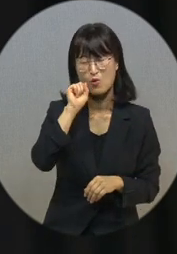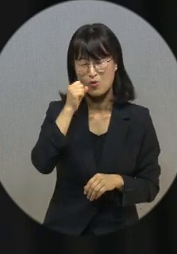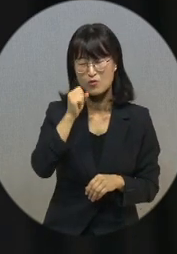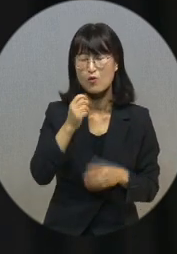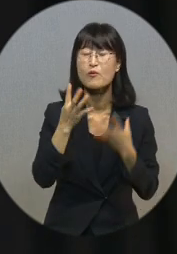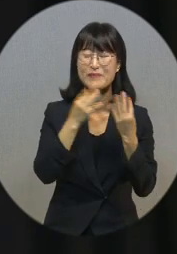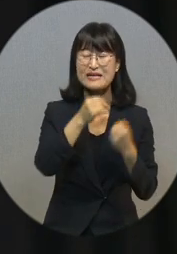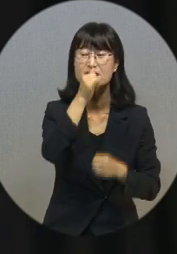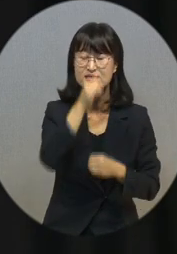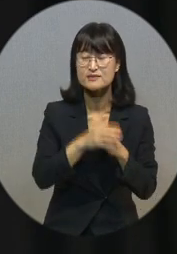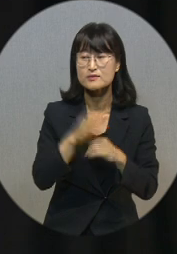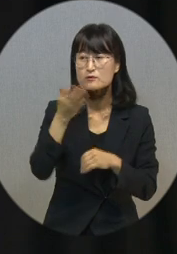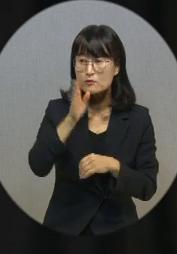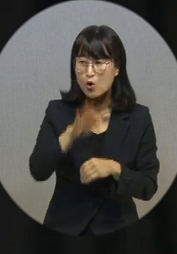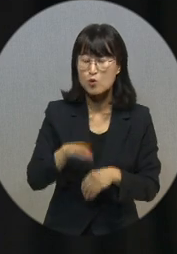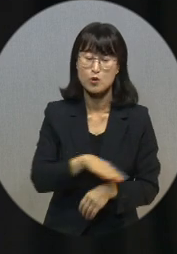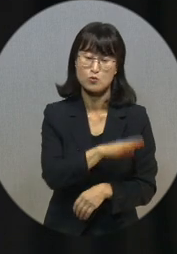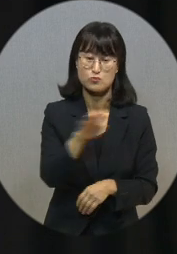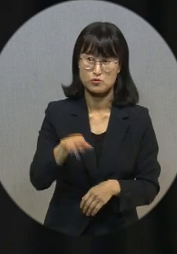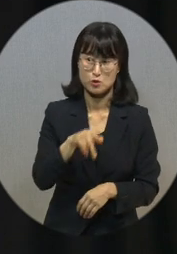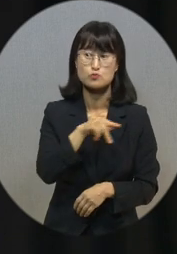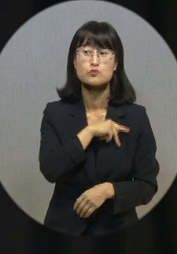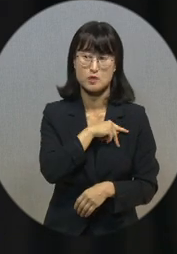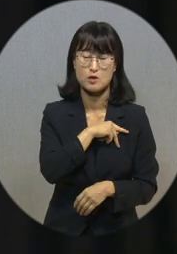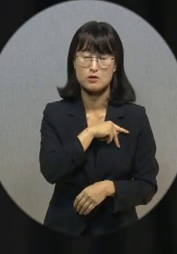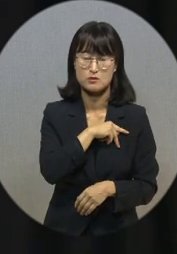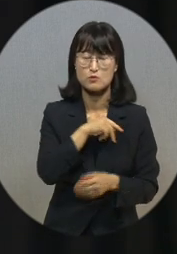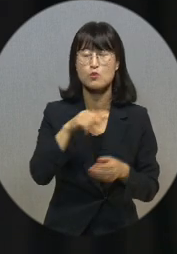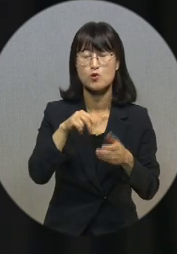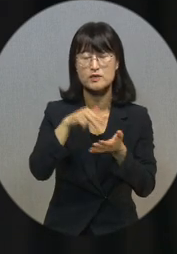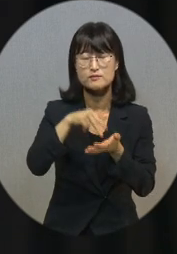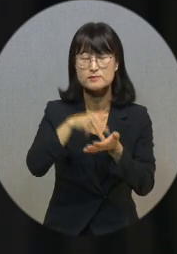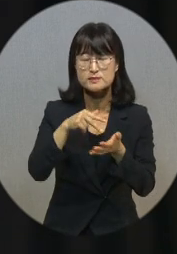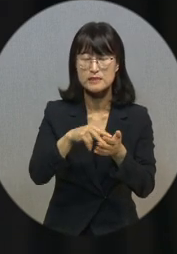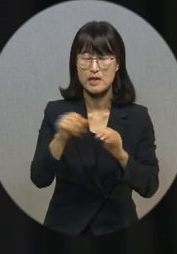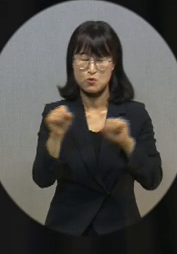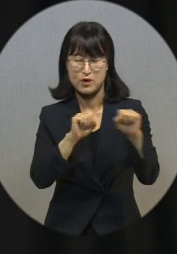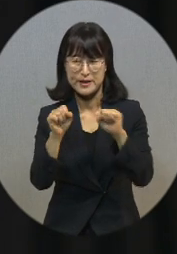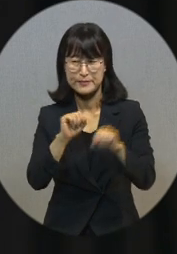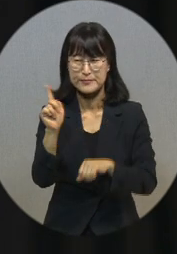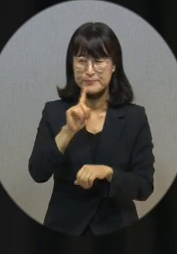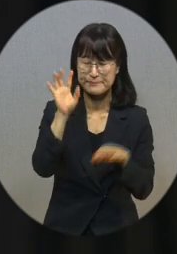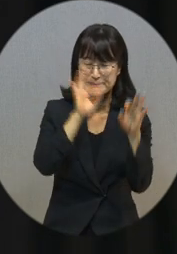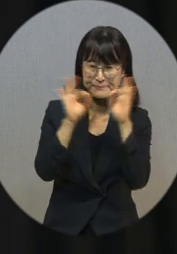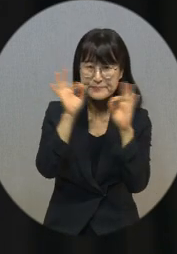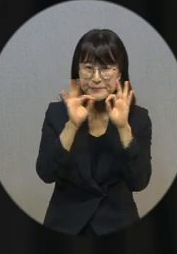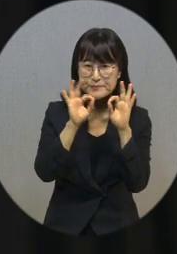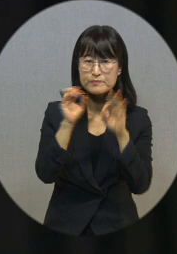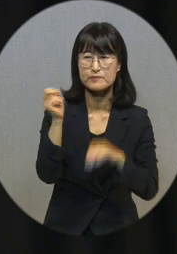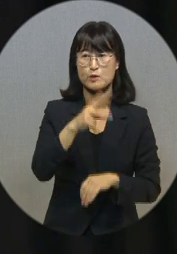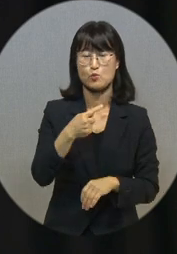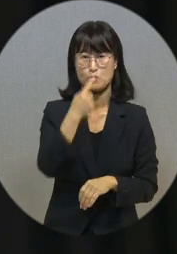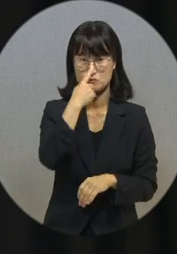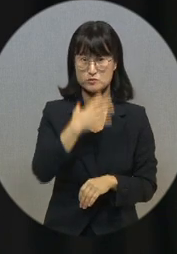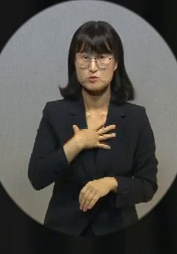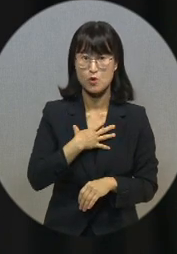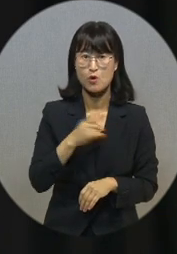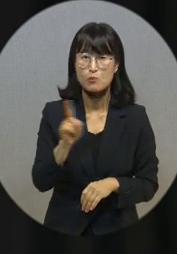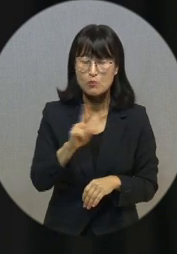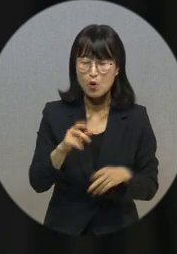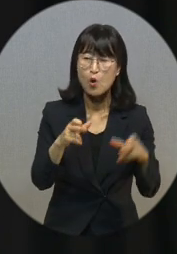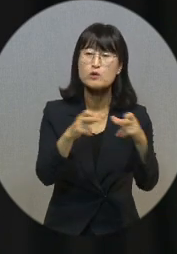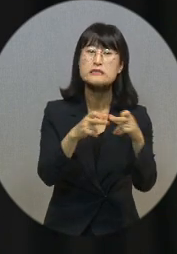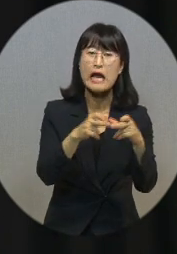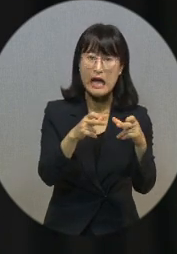그 속에서도 네. 저희가 할 수 있는 일을 계속 열심히 찾고 있고 네. 또 저는 이제 여기도 이제